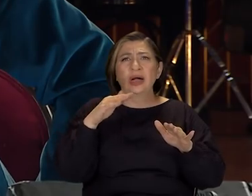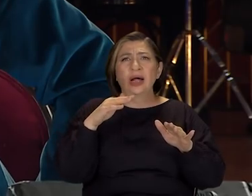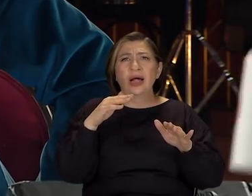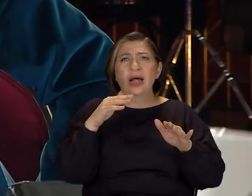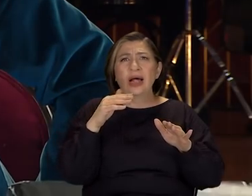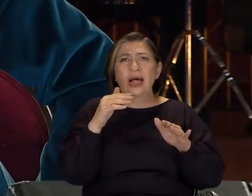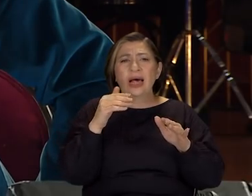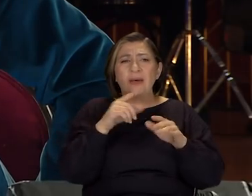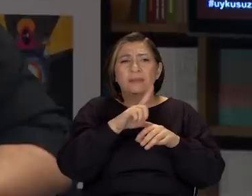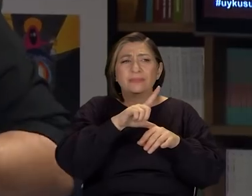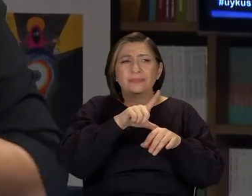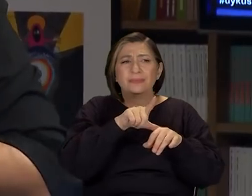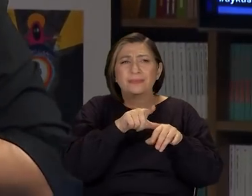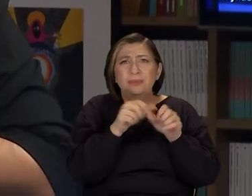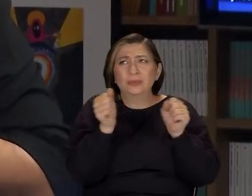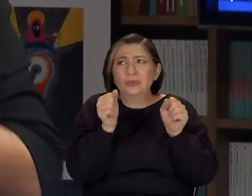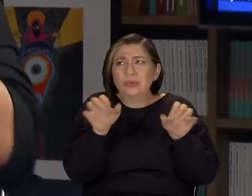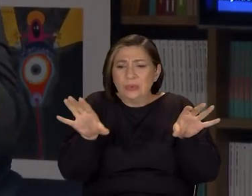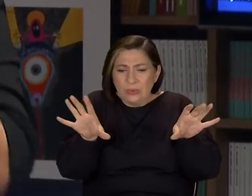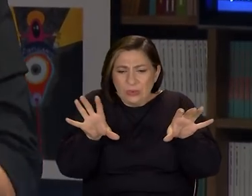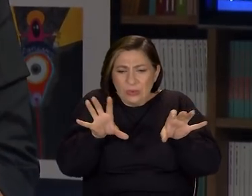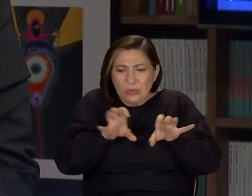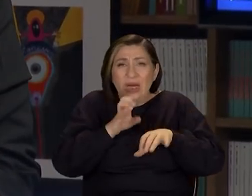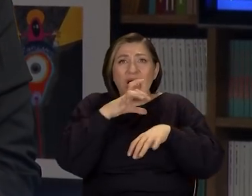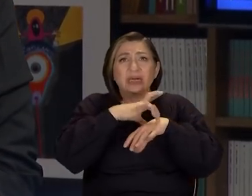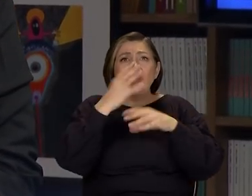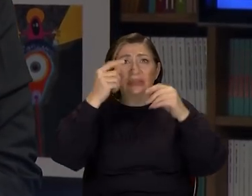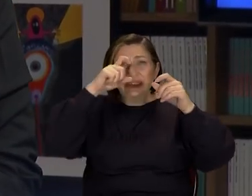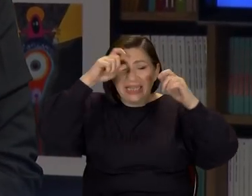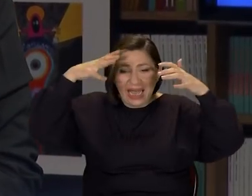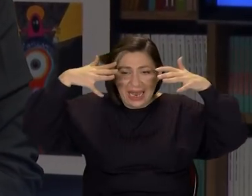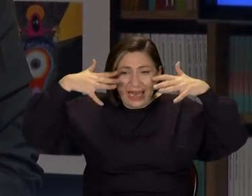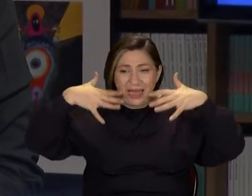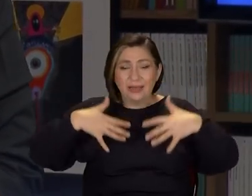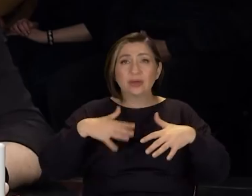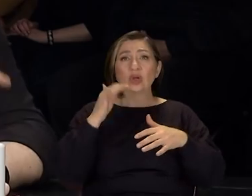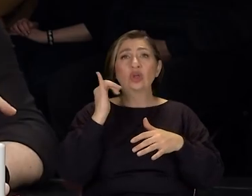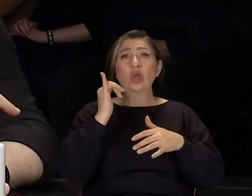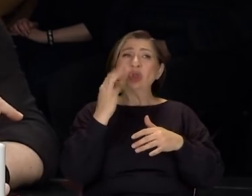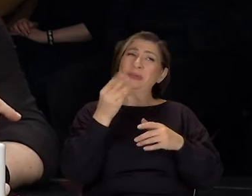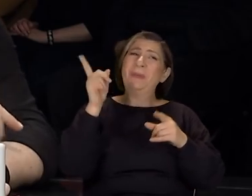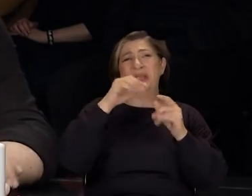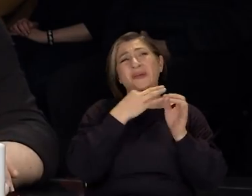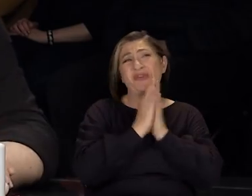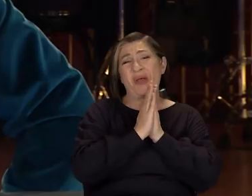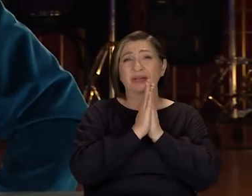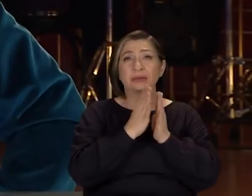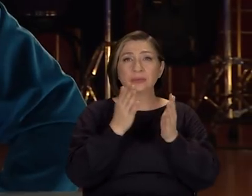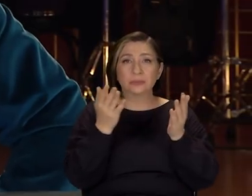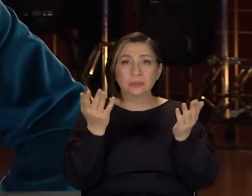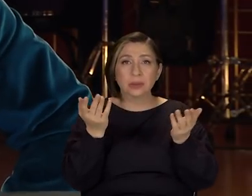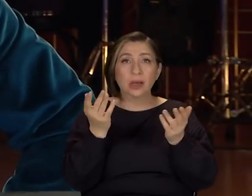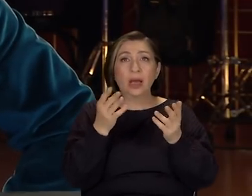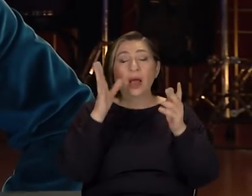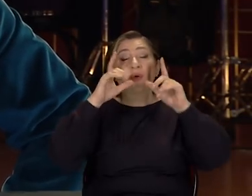çek. Abi canını seveyim bir dur beni bir sal. Bak buradan ter akıyor. Şey doluyor o ter burada kötü yani. Kötü çıkmış bir daha çekilenler tabii var. Tabii kötü çıkıyor. Ya bir daha